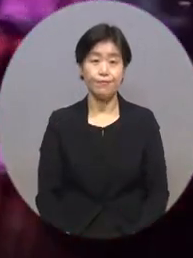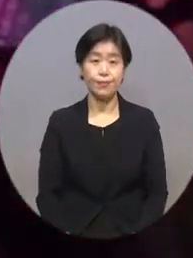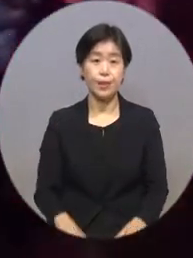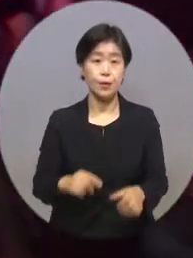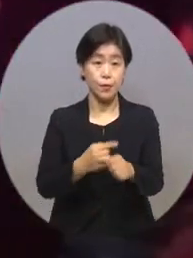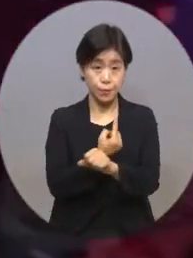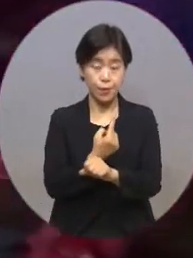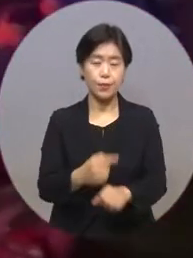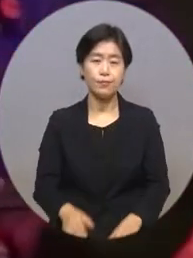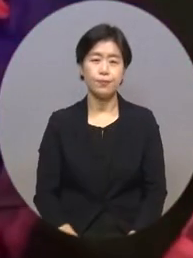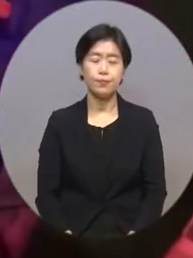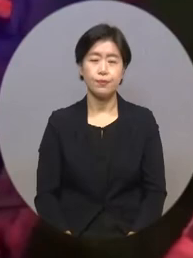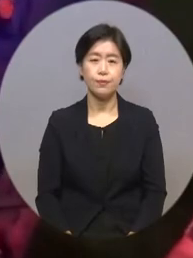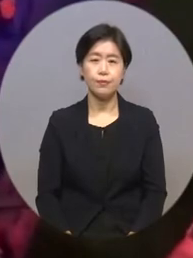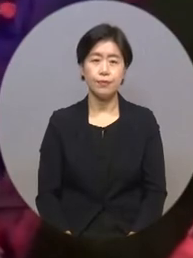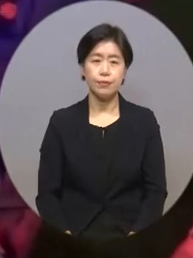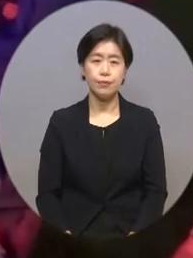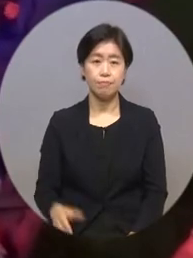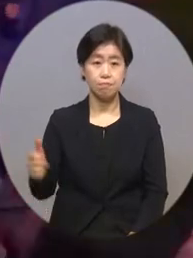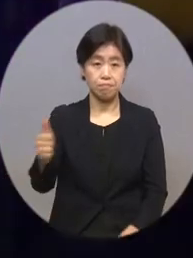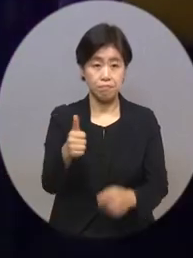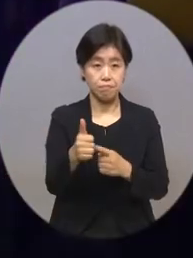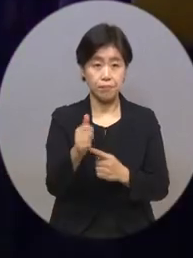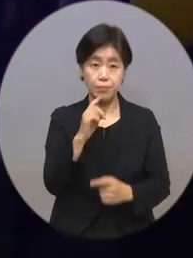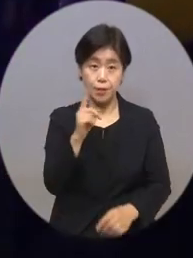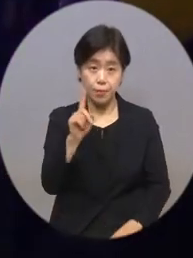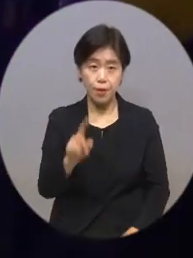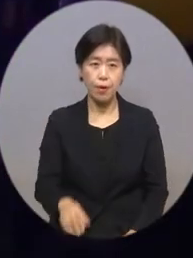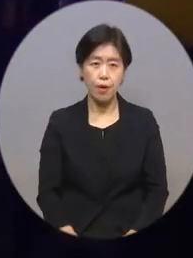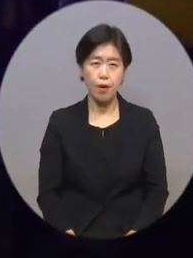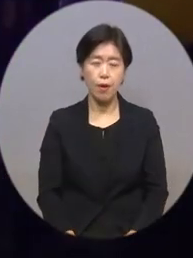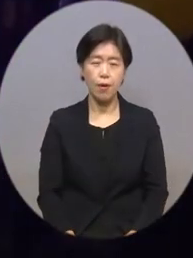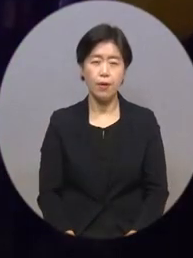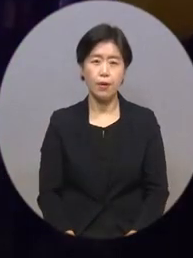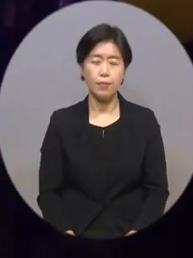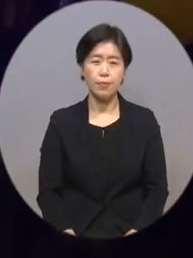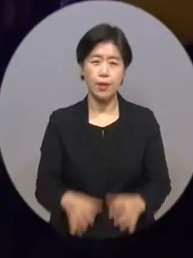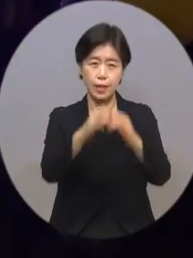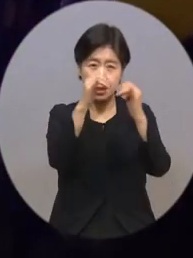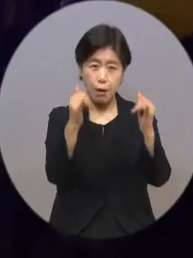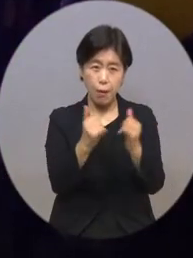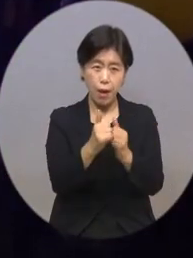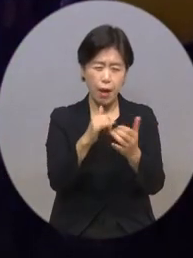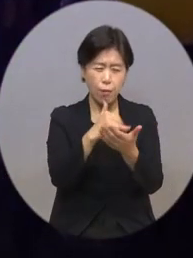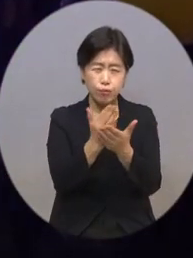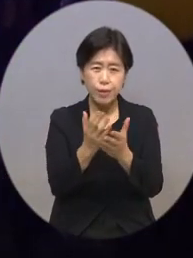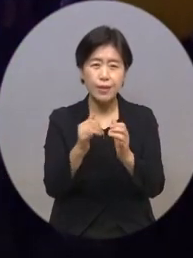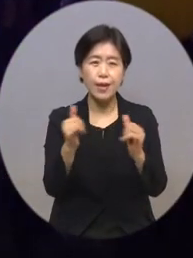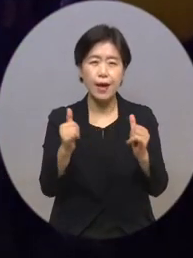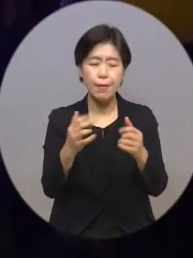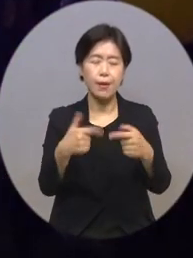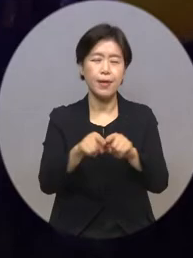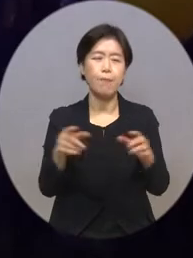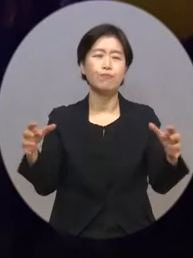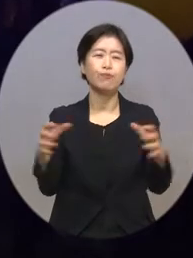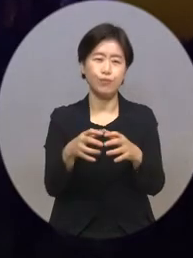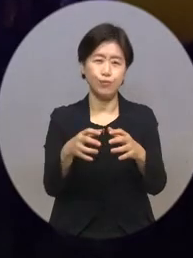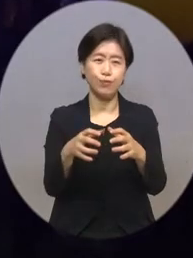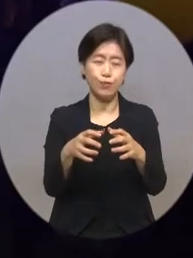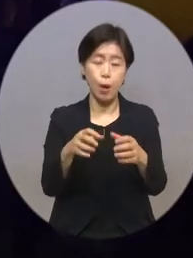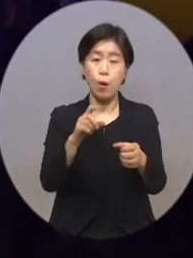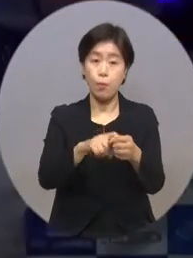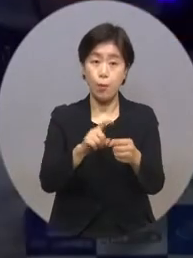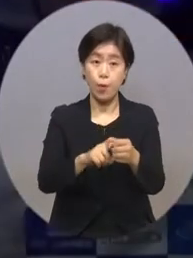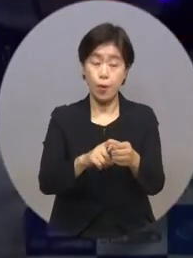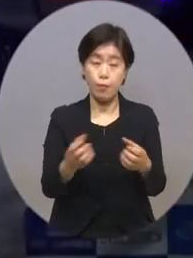노래하는 사람들 문서화 대표는 계층간의 소통을 목적으로 시작한 음악회 를 사랑해주셔서 감사하다 며 내년에도 함께